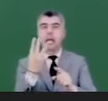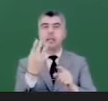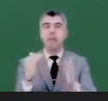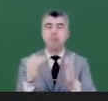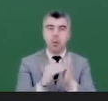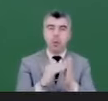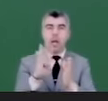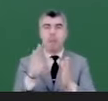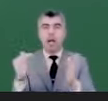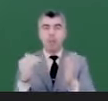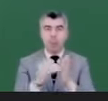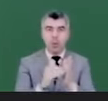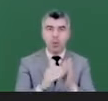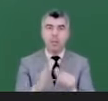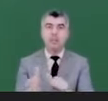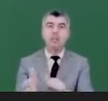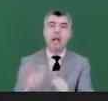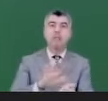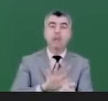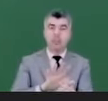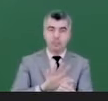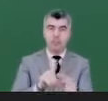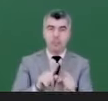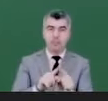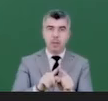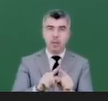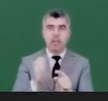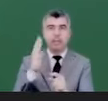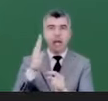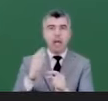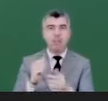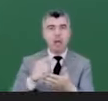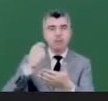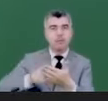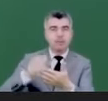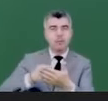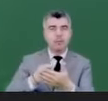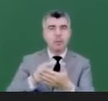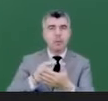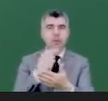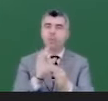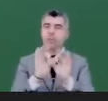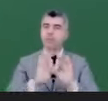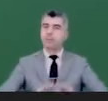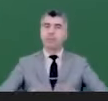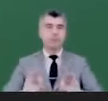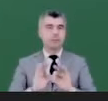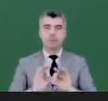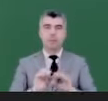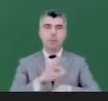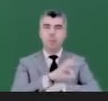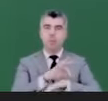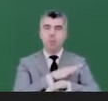وغادي يولي 6000 درهم كاجر مع فيه من اي ضريبه بمعنى لا يؤدي اي ضريبه اذا